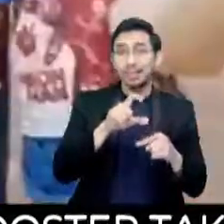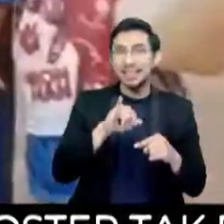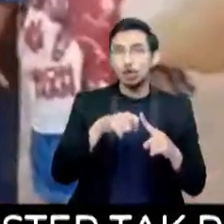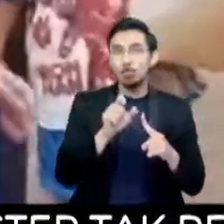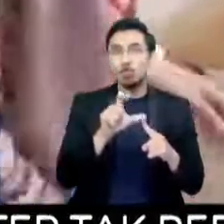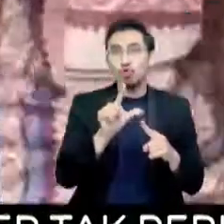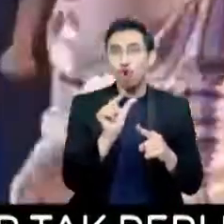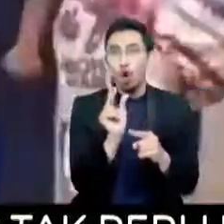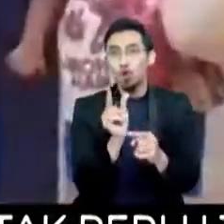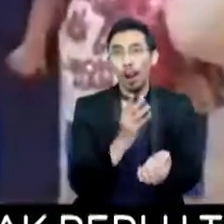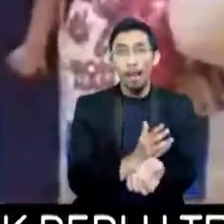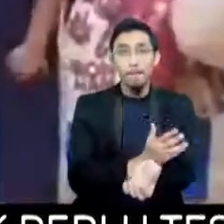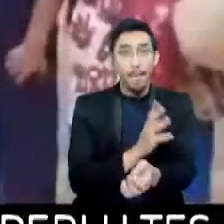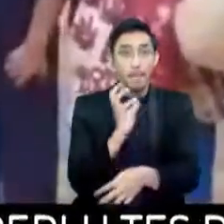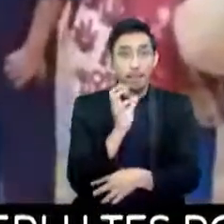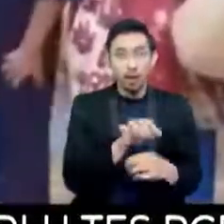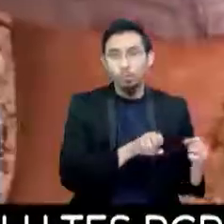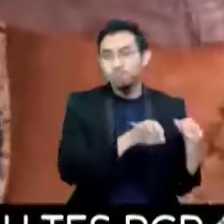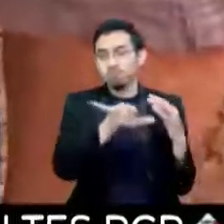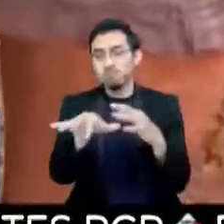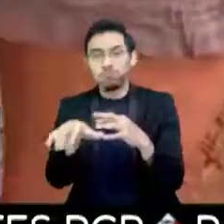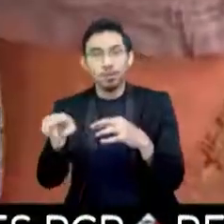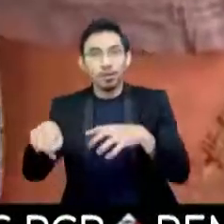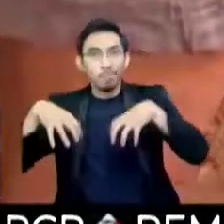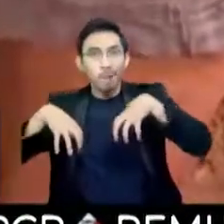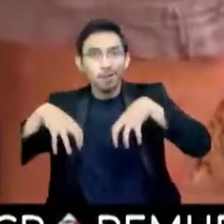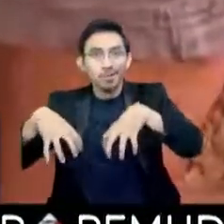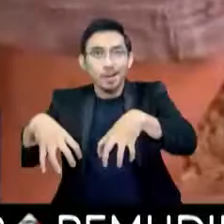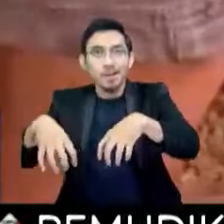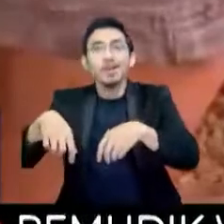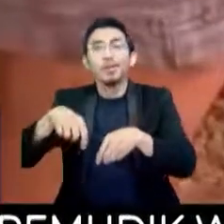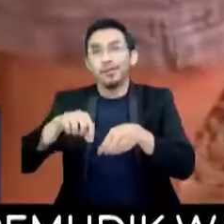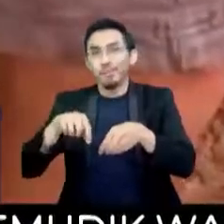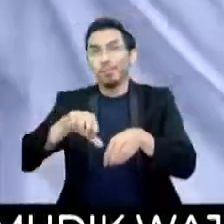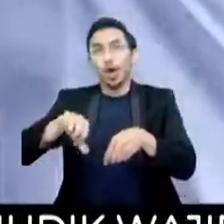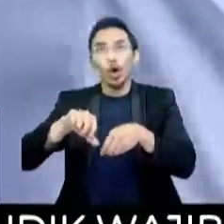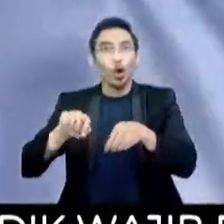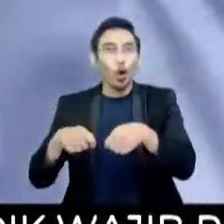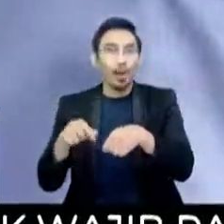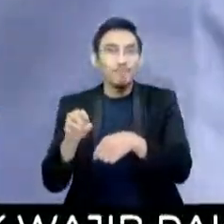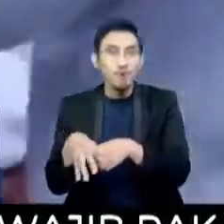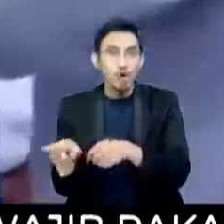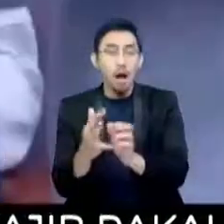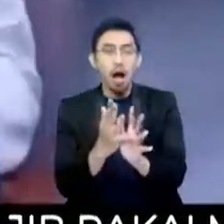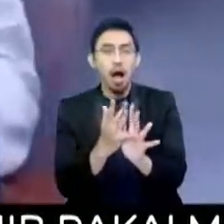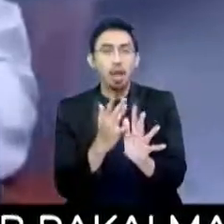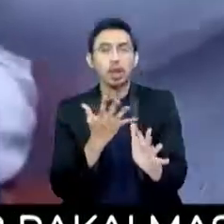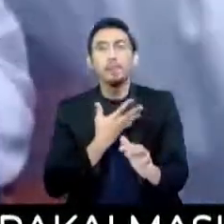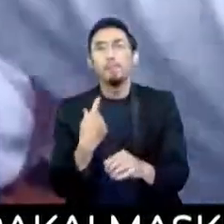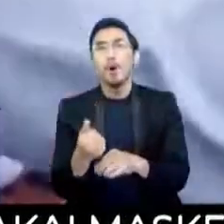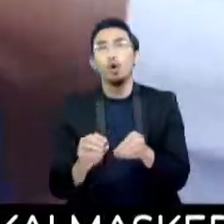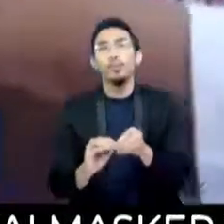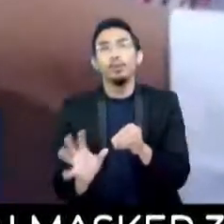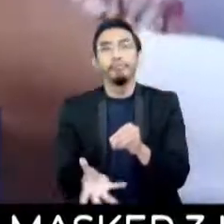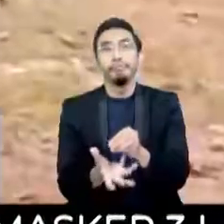desa Muaradua cikulur Lebak Banten mendatangi bazar minyak goreng murah warga rela antri untuk membeli minyak goreng curah yang dijual seharga